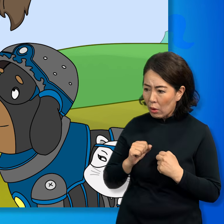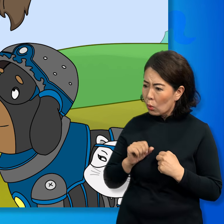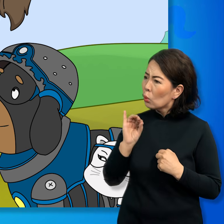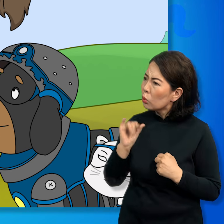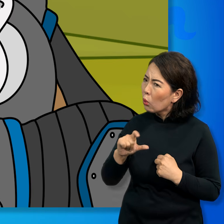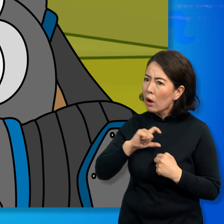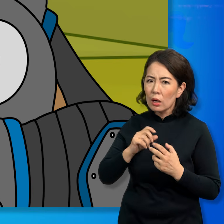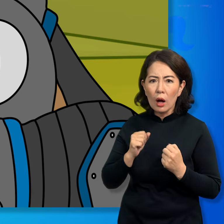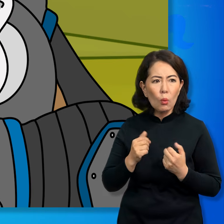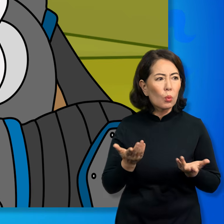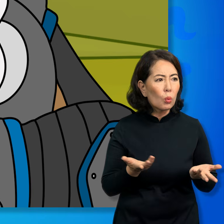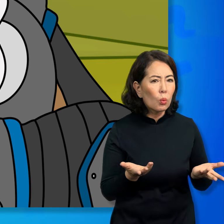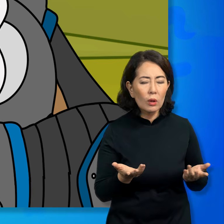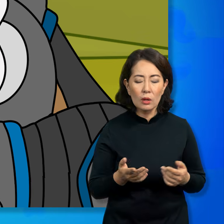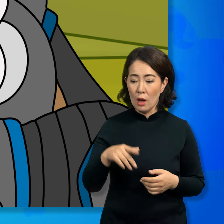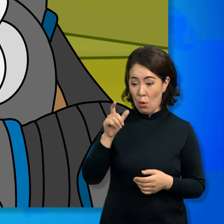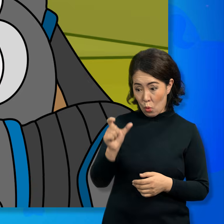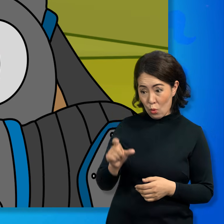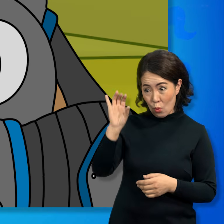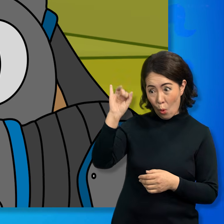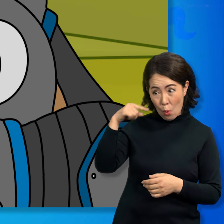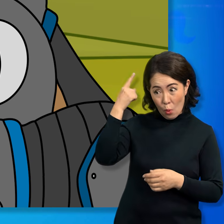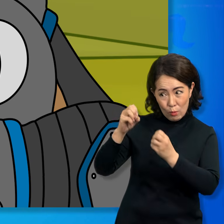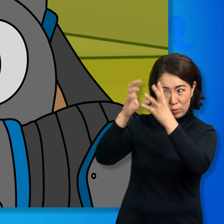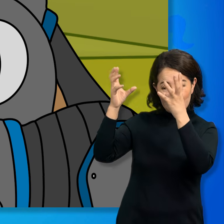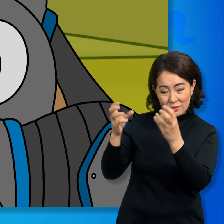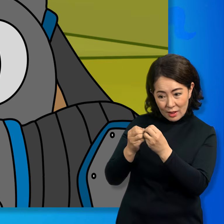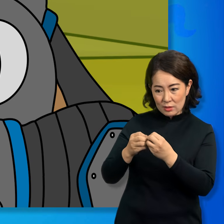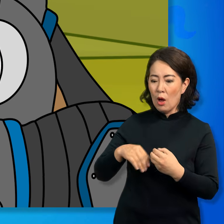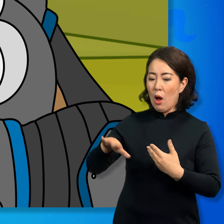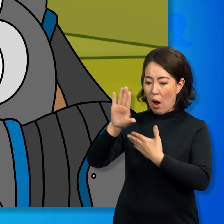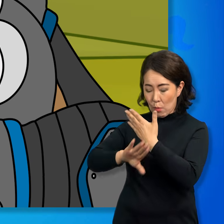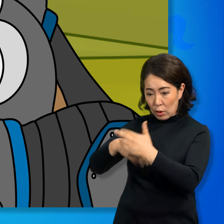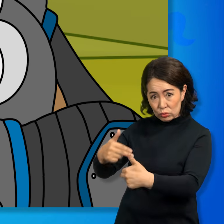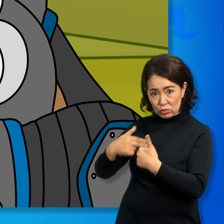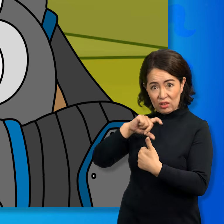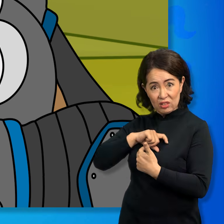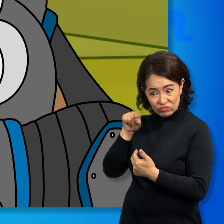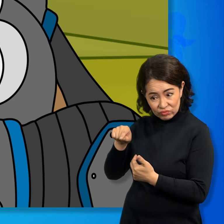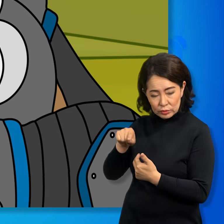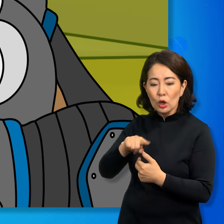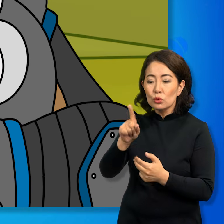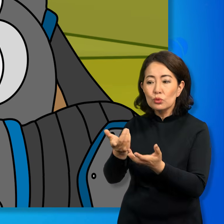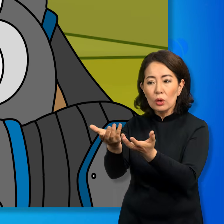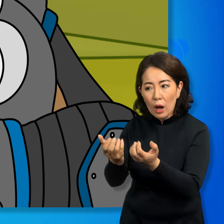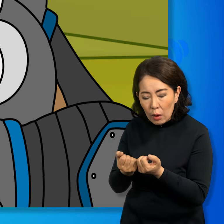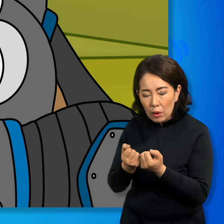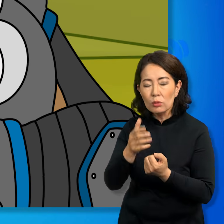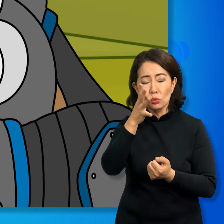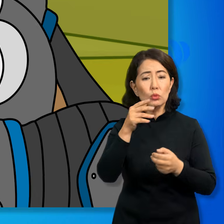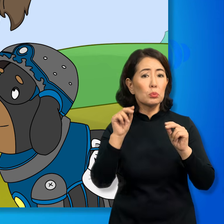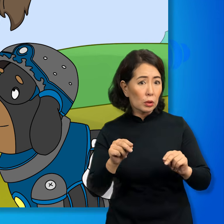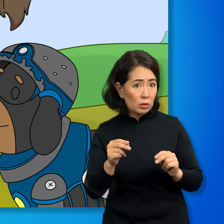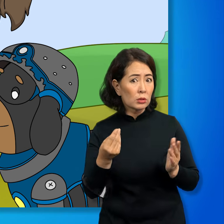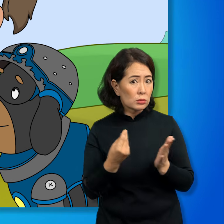ашиглах эрхээ. Хүний бүтээл оюуны өмчөөр хамгаалагдсан бол бүтээсэн эзнээс нь зөвшөөрөл авч ашиглах ёстой юм байхгүй юу?